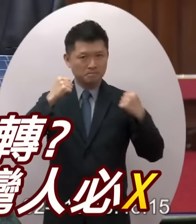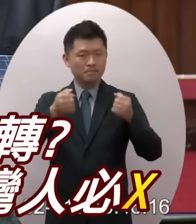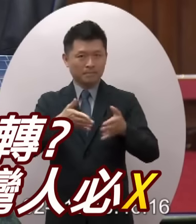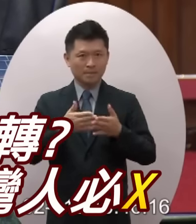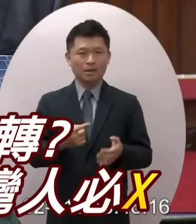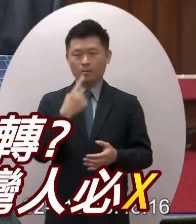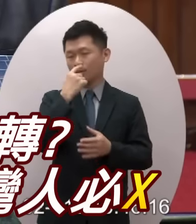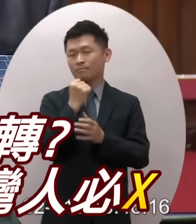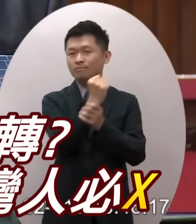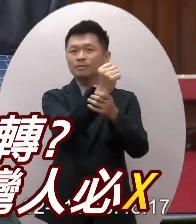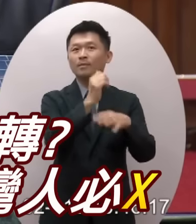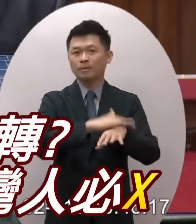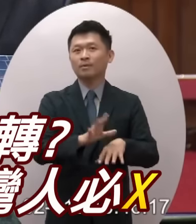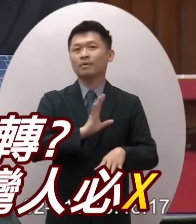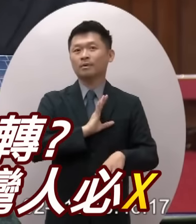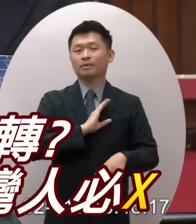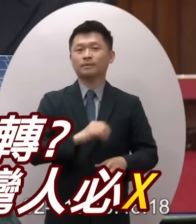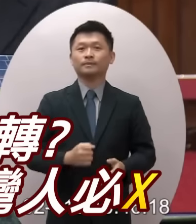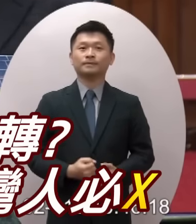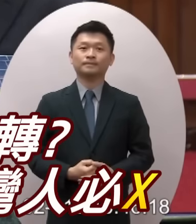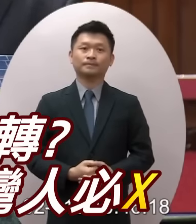定给你听的啦。 谢谢。